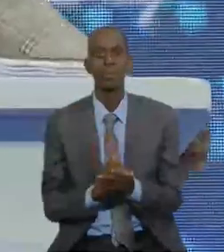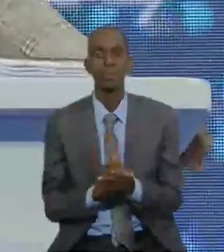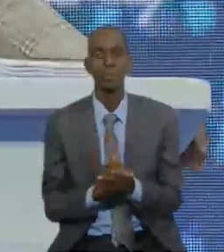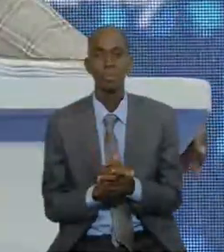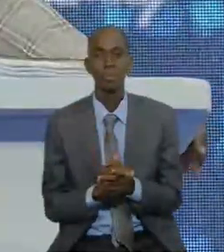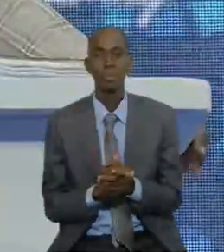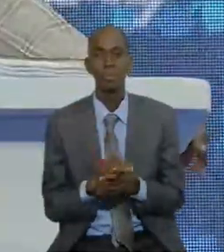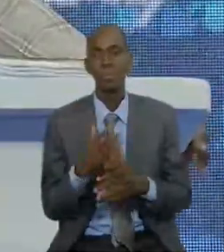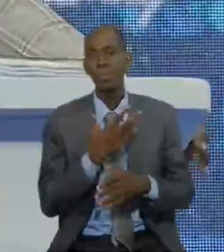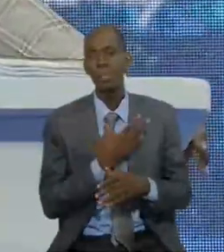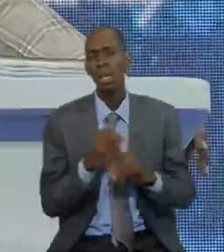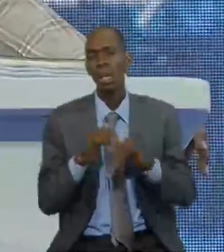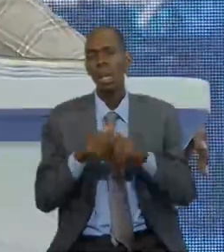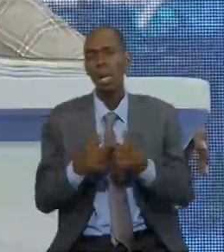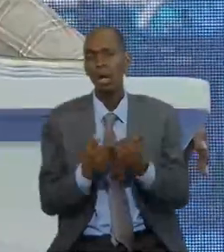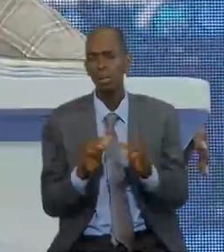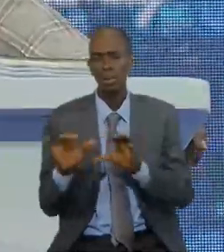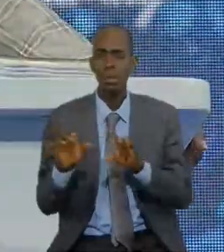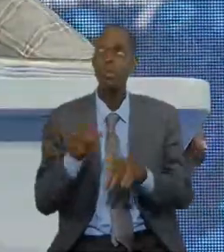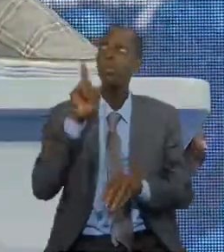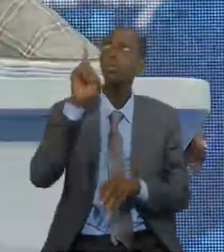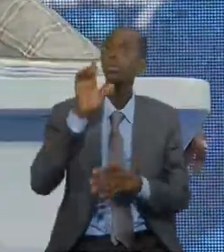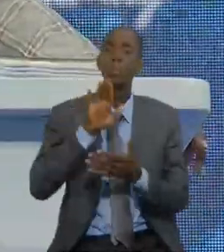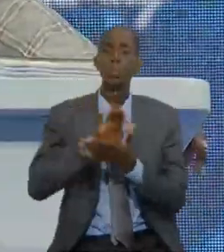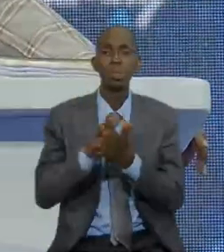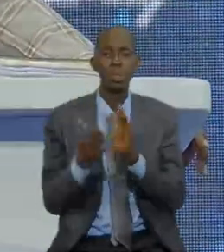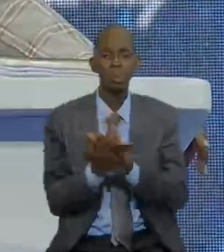le même Jésus doit être libérateur